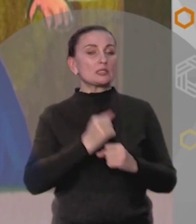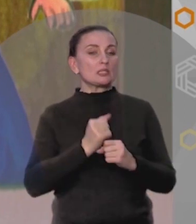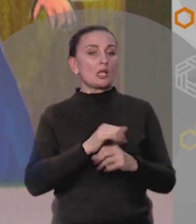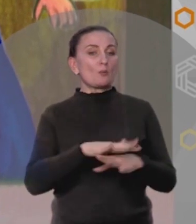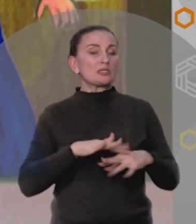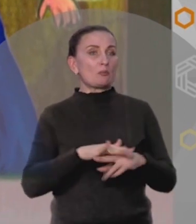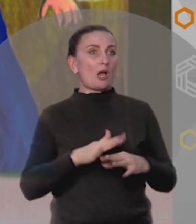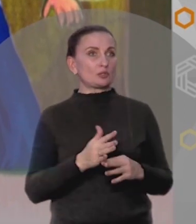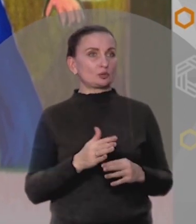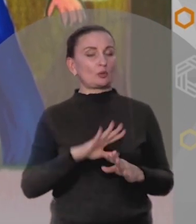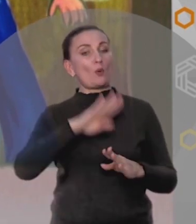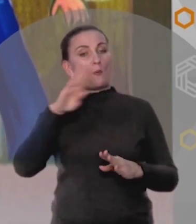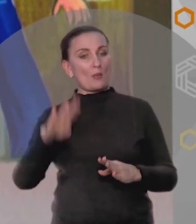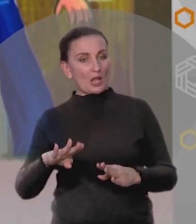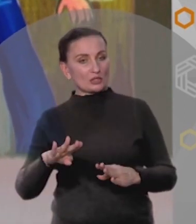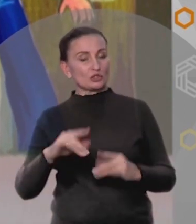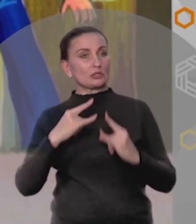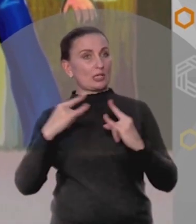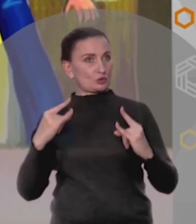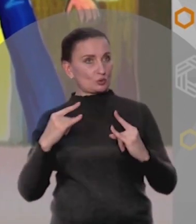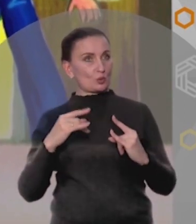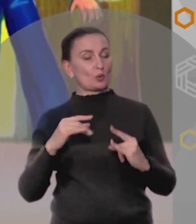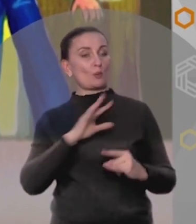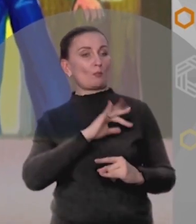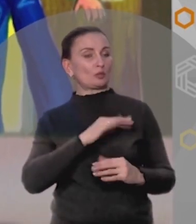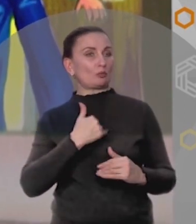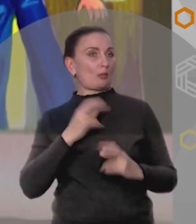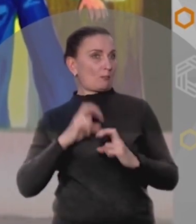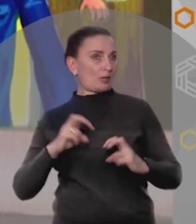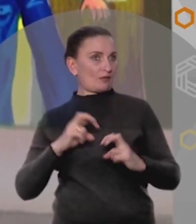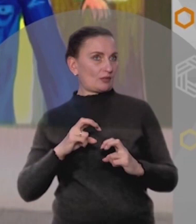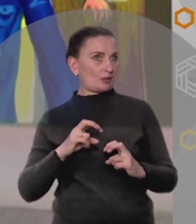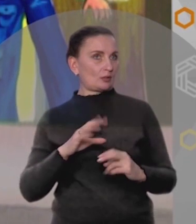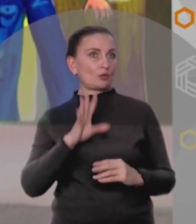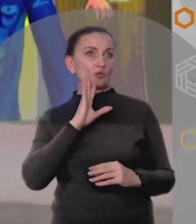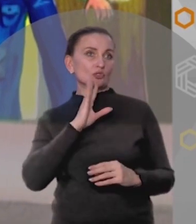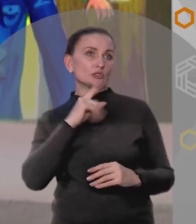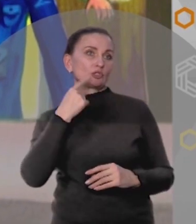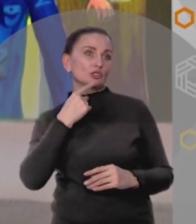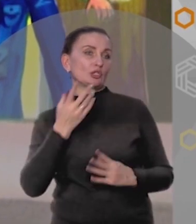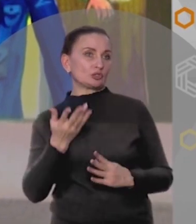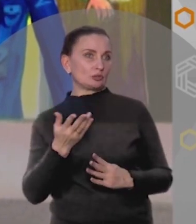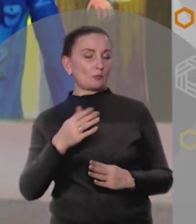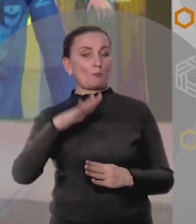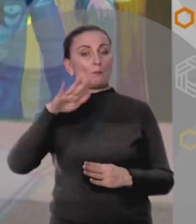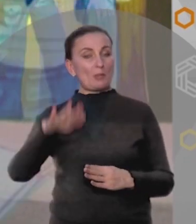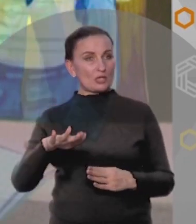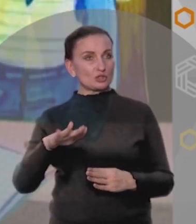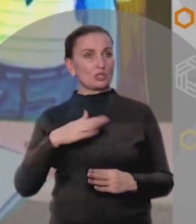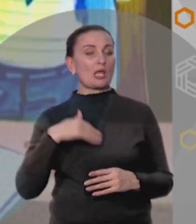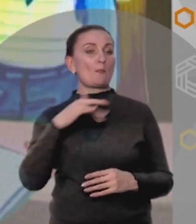Мама! Я сделал математику!» «Положи тетрадь на стол, я потом проверю!» Донесся откуда-то женский